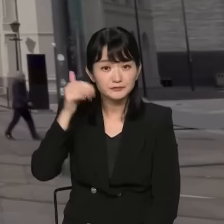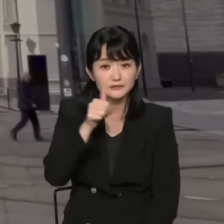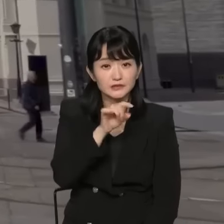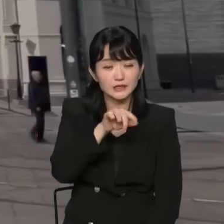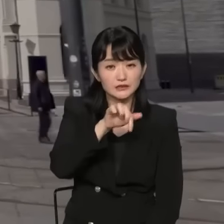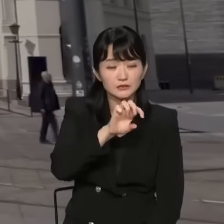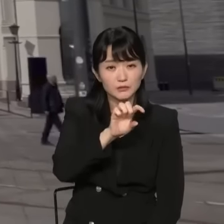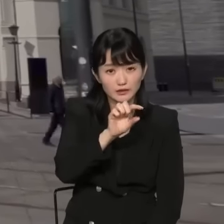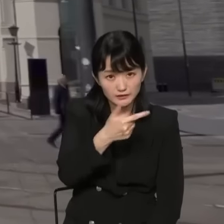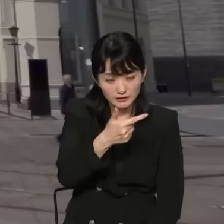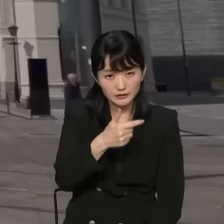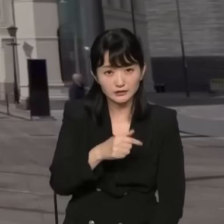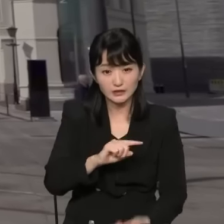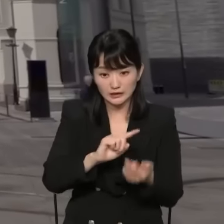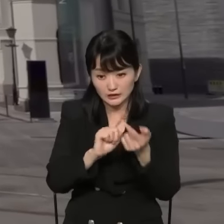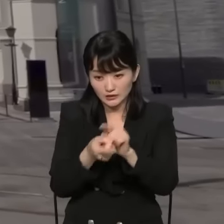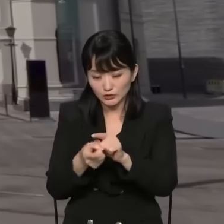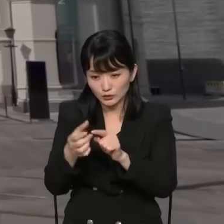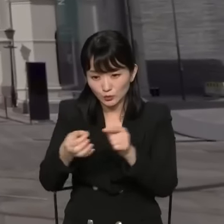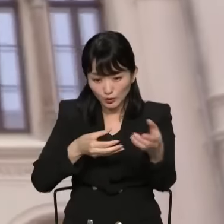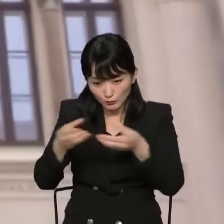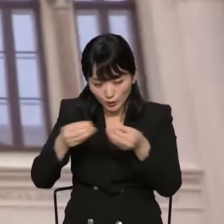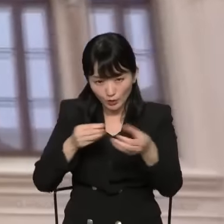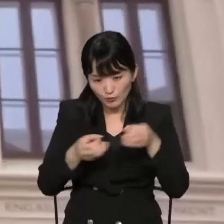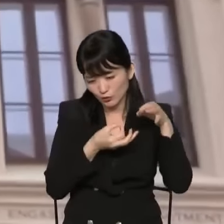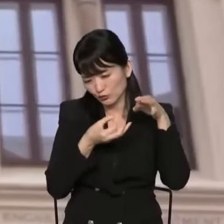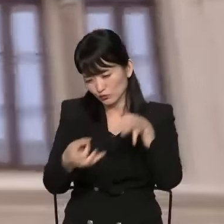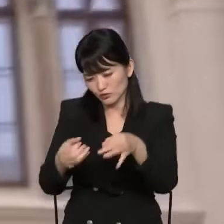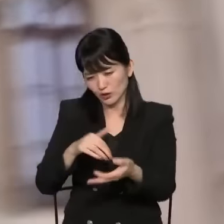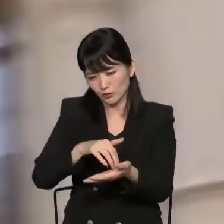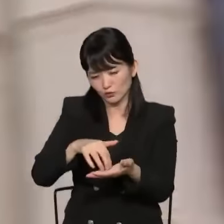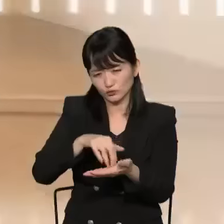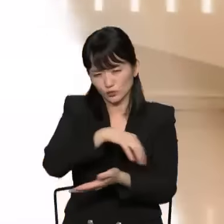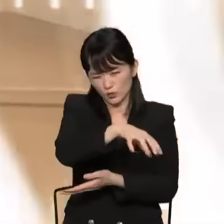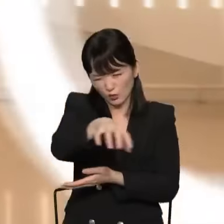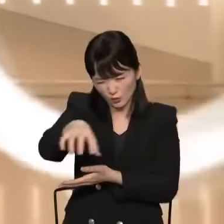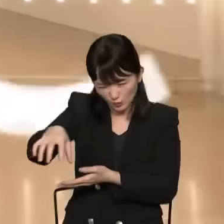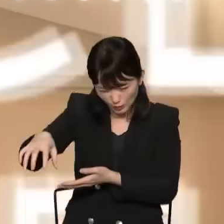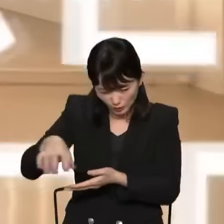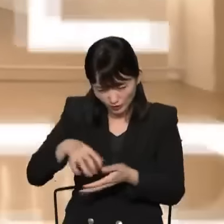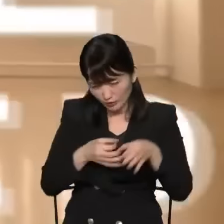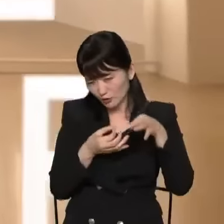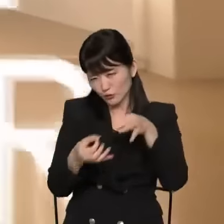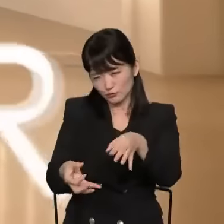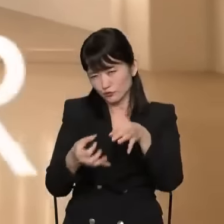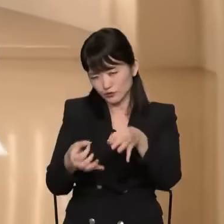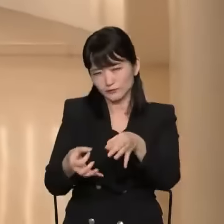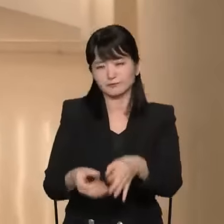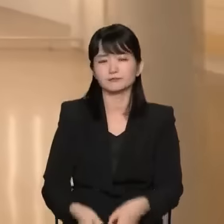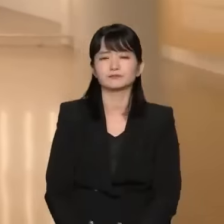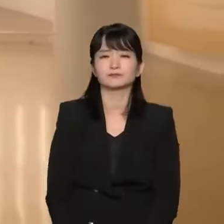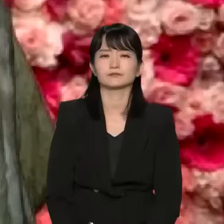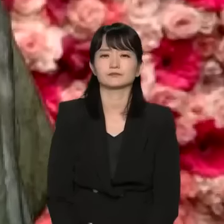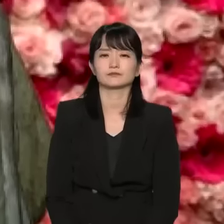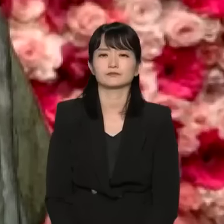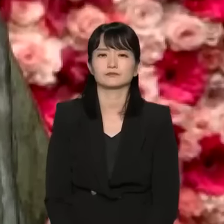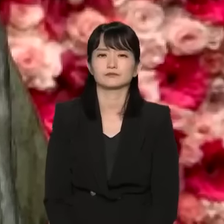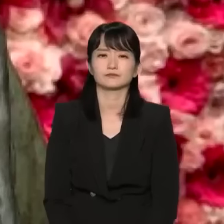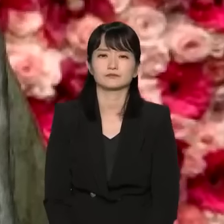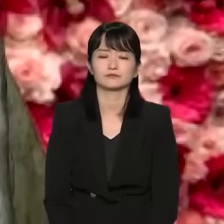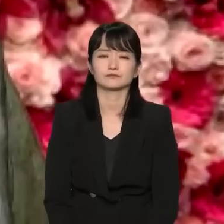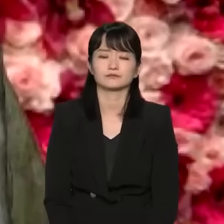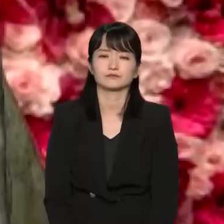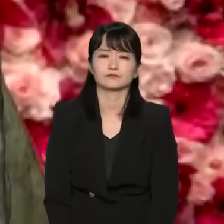헤지펀드, 전환사채, 부동산 등으로 투자처를 확대하며 분산 투자 전략을 펼치고 있는 것으로 전해졌습니다.